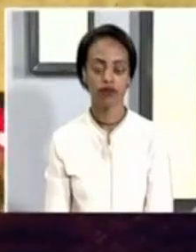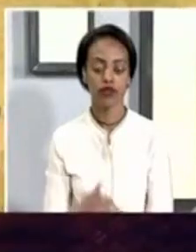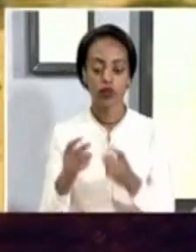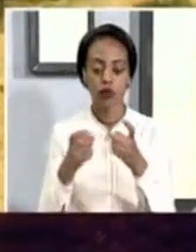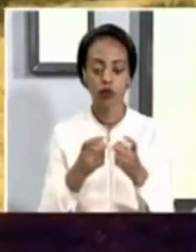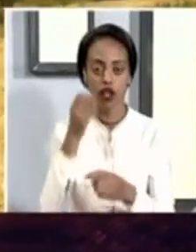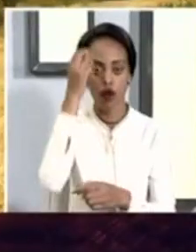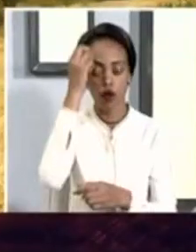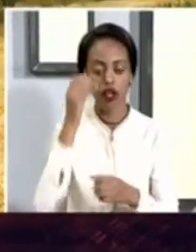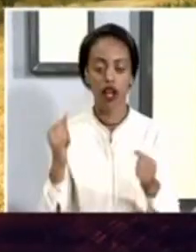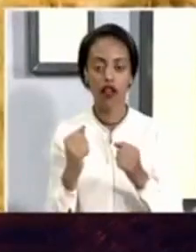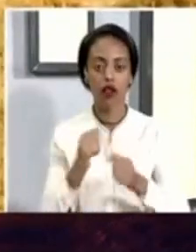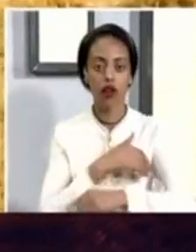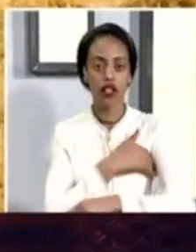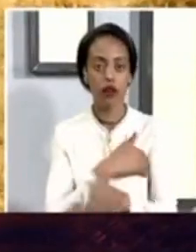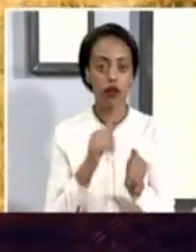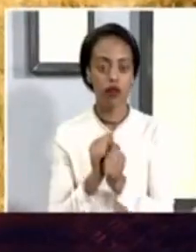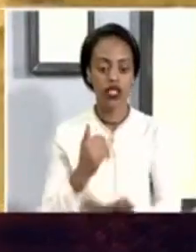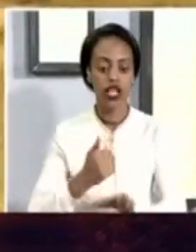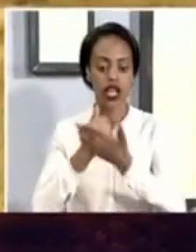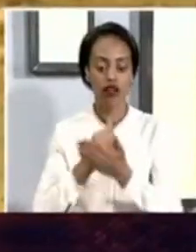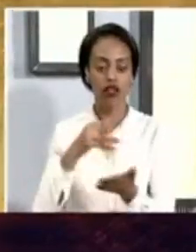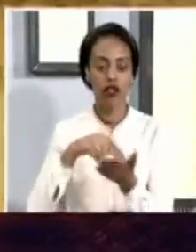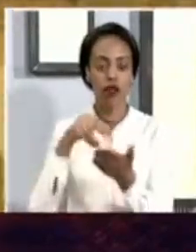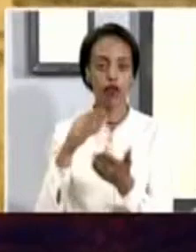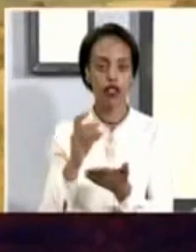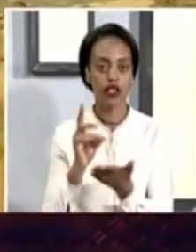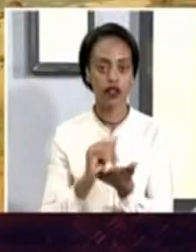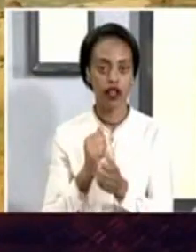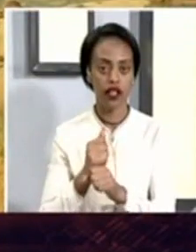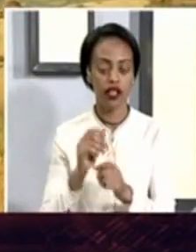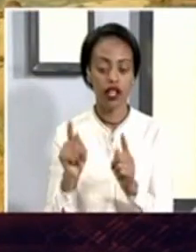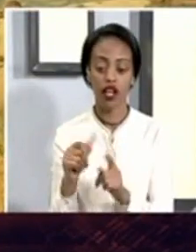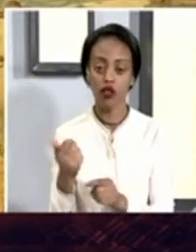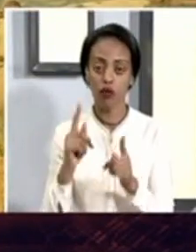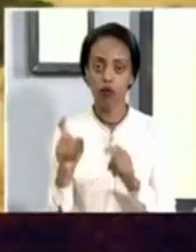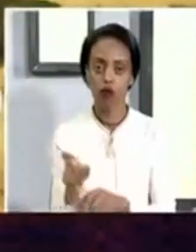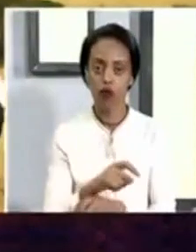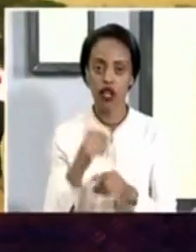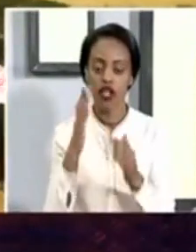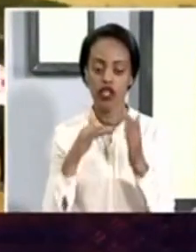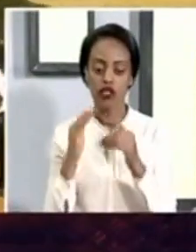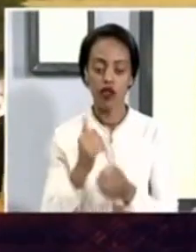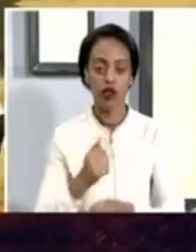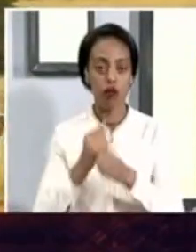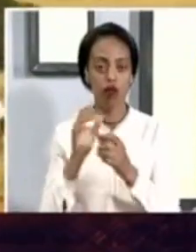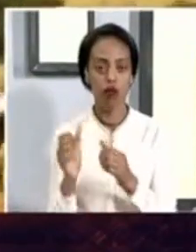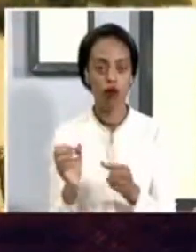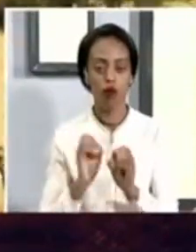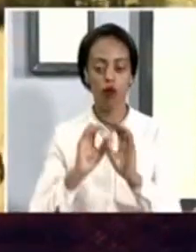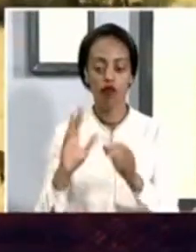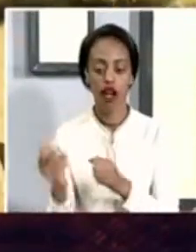ምምሕዳር ወረዳ ደጉዓ ተንቤን ምስ ደገፍቲ ጋንታ መቐለ ሰብዓ እንደርታን ካልኦትን ብምዃን ናይ ዝተፀገሙ ሓረሶት ወፍሪ ዓፂድ